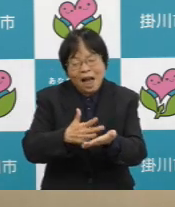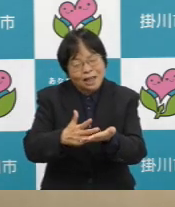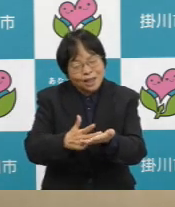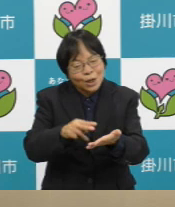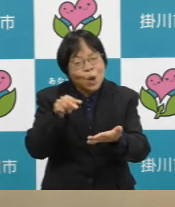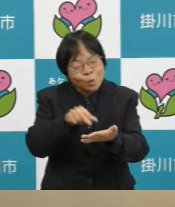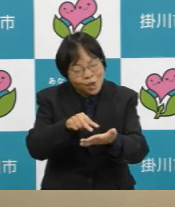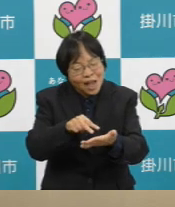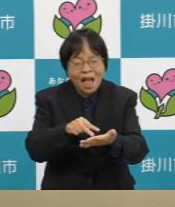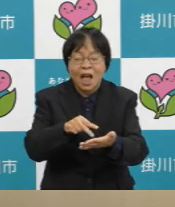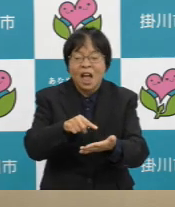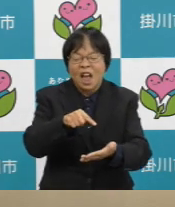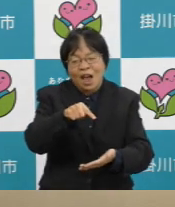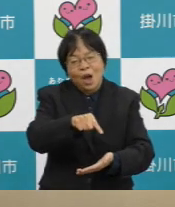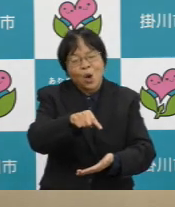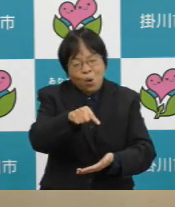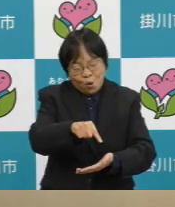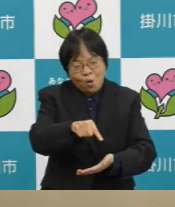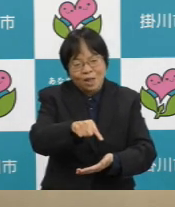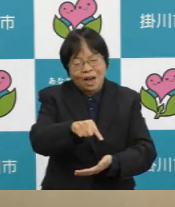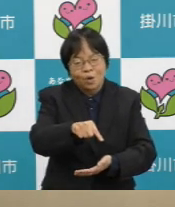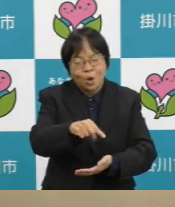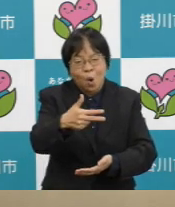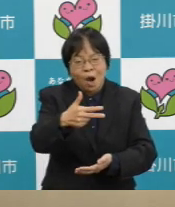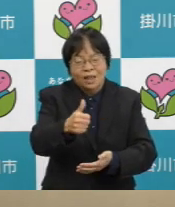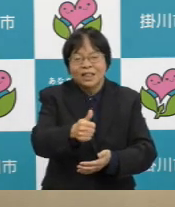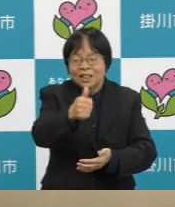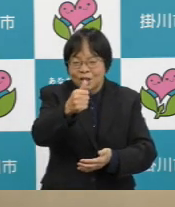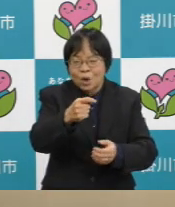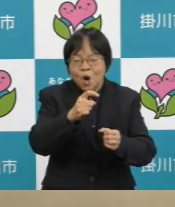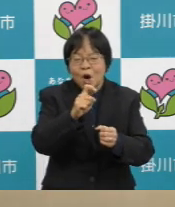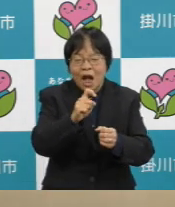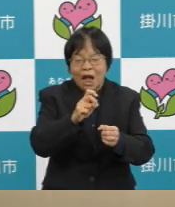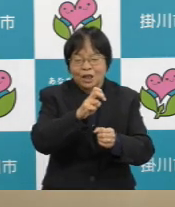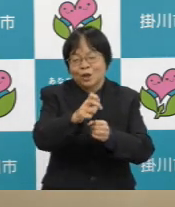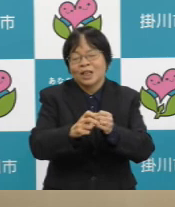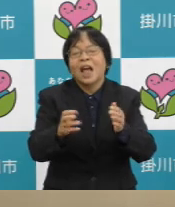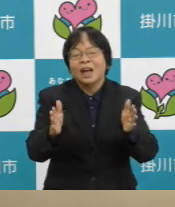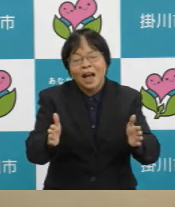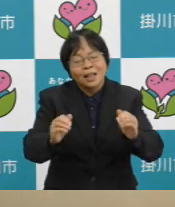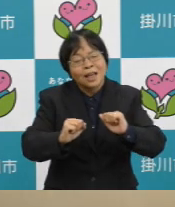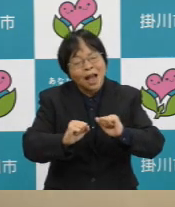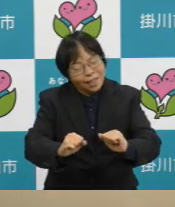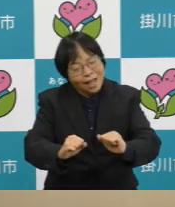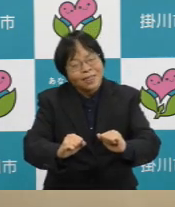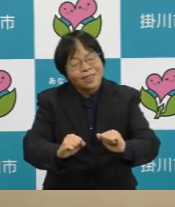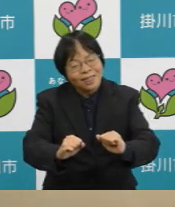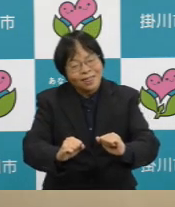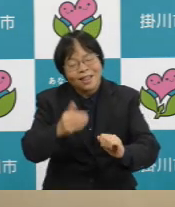こんなことを師匠が12年間でやったんだなということを、